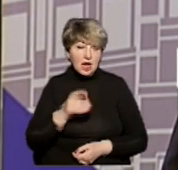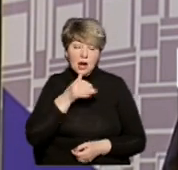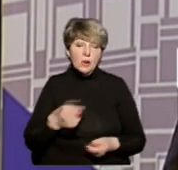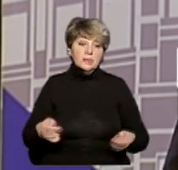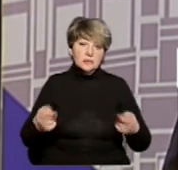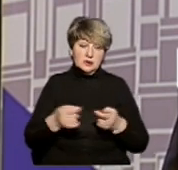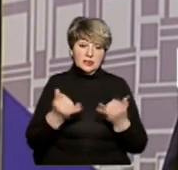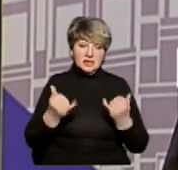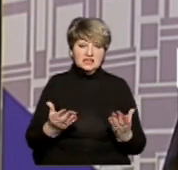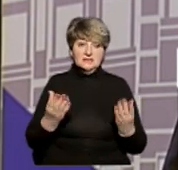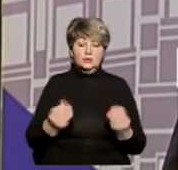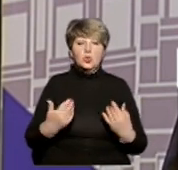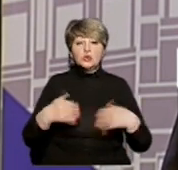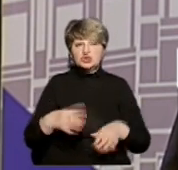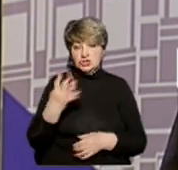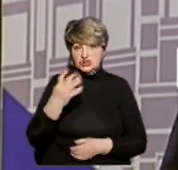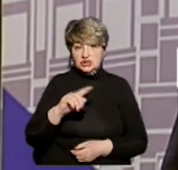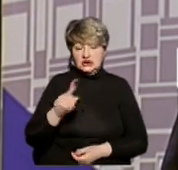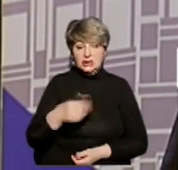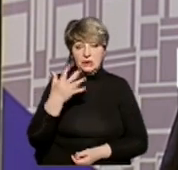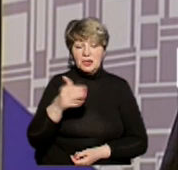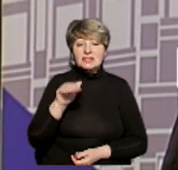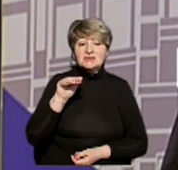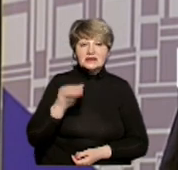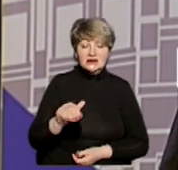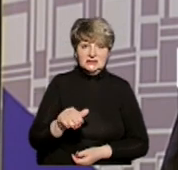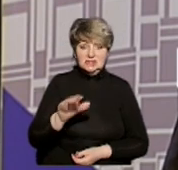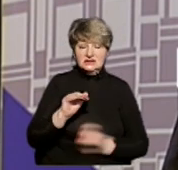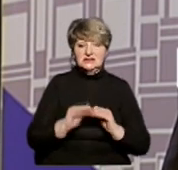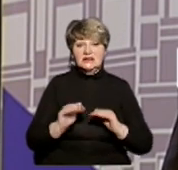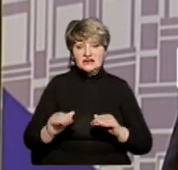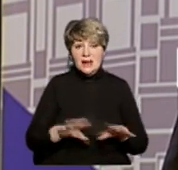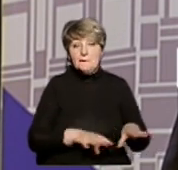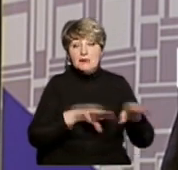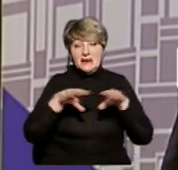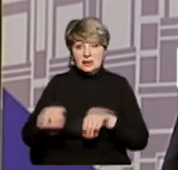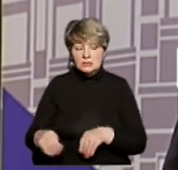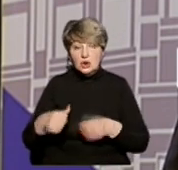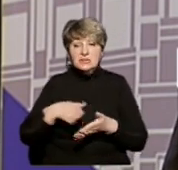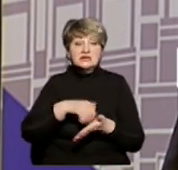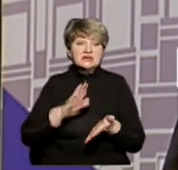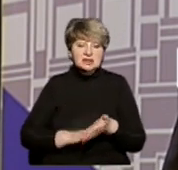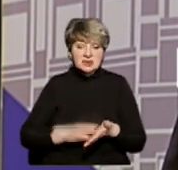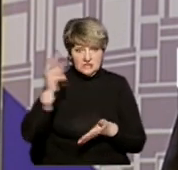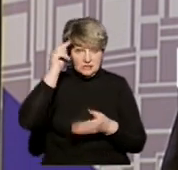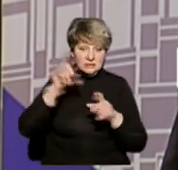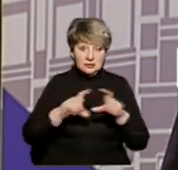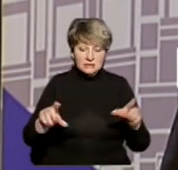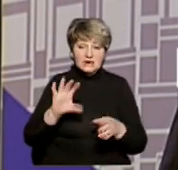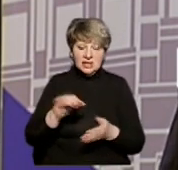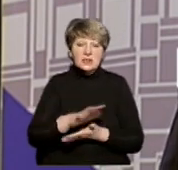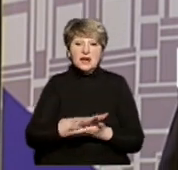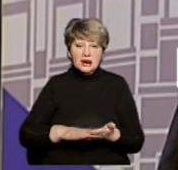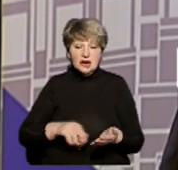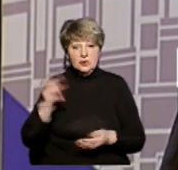водночас на сьогоднішній день вже 4,5 тисячі переселенців учнів зараховані в навчальні заклади і здійснюють навчання в наших навчальних